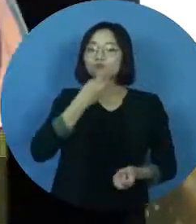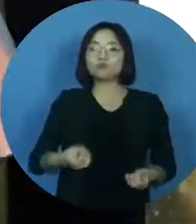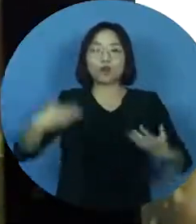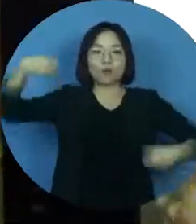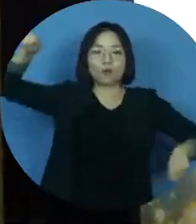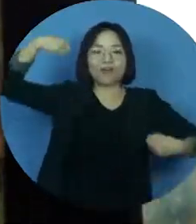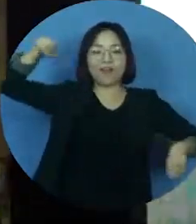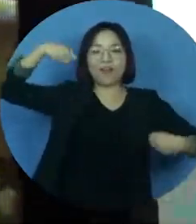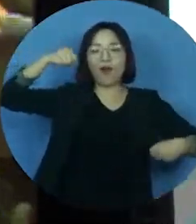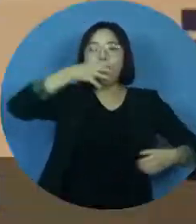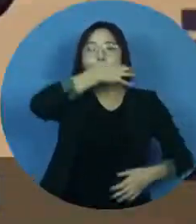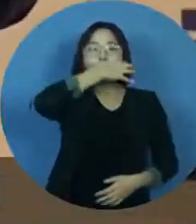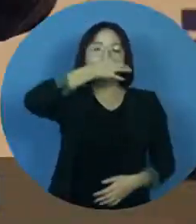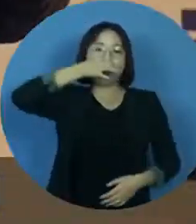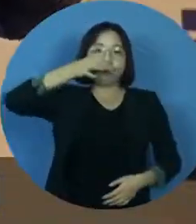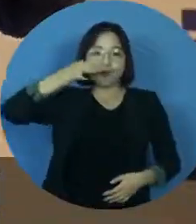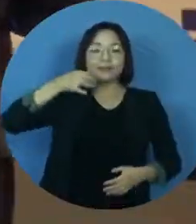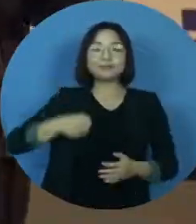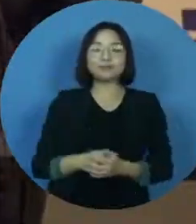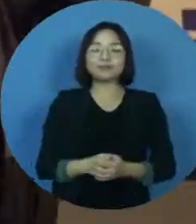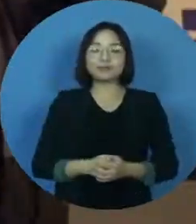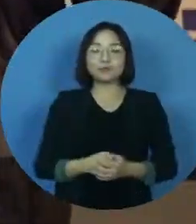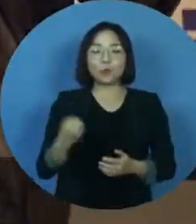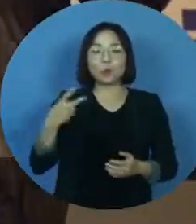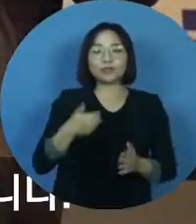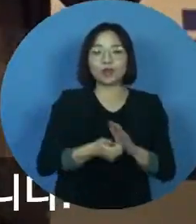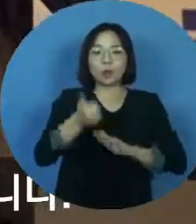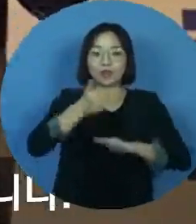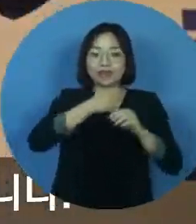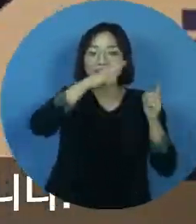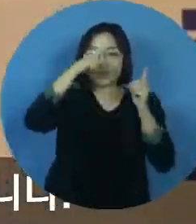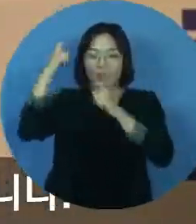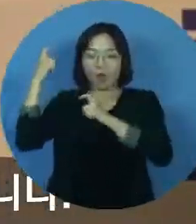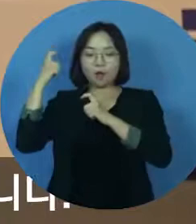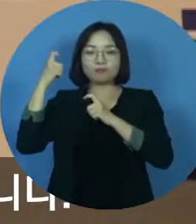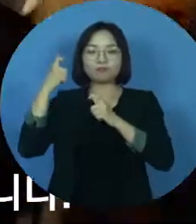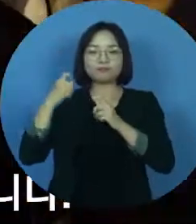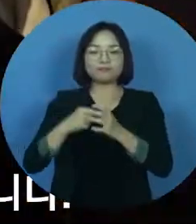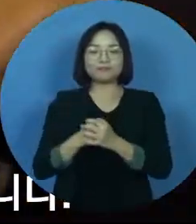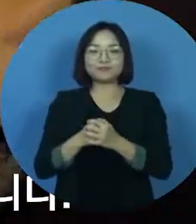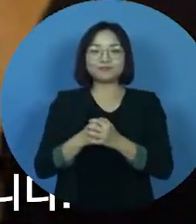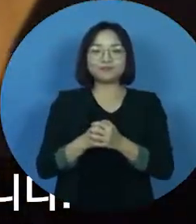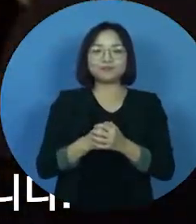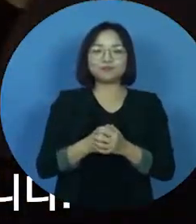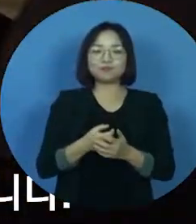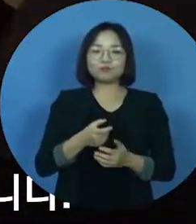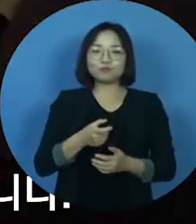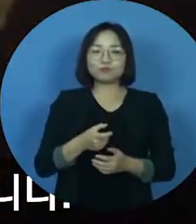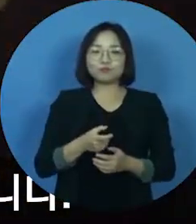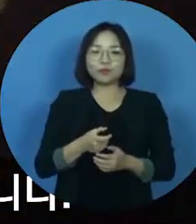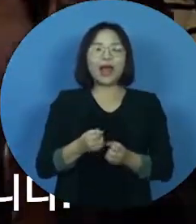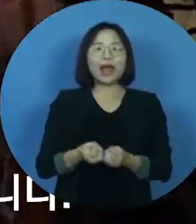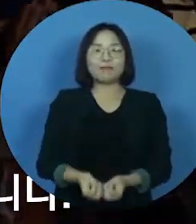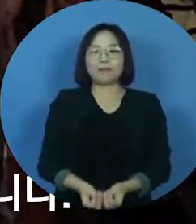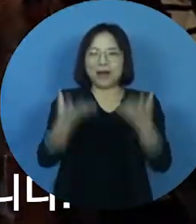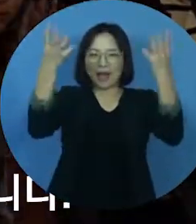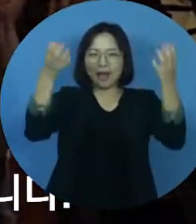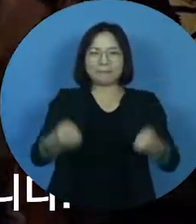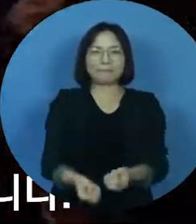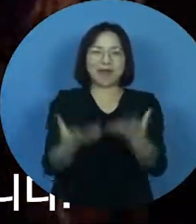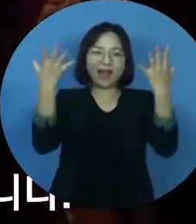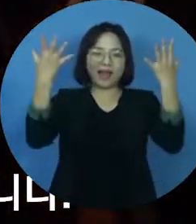공연이 펼쳐져 축제 분위기를 더욱 신명나게 해주었으며 축제 성공 기념과 풍년 농사를 기원하는 불꽃놀이로